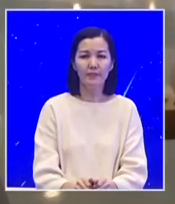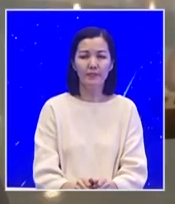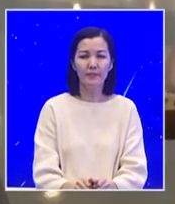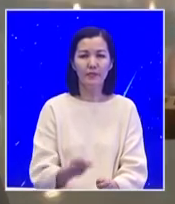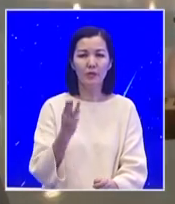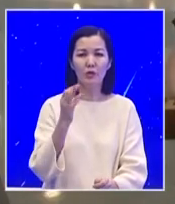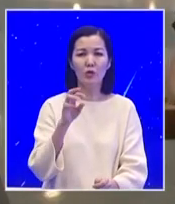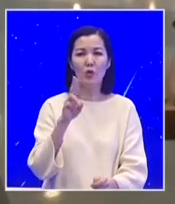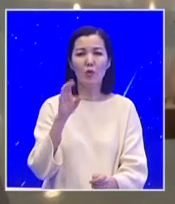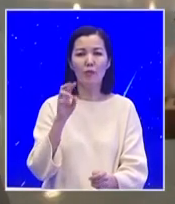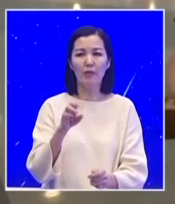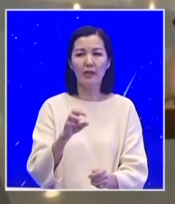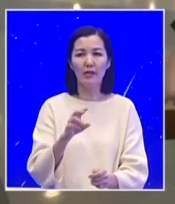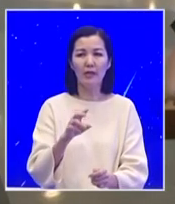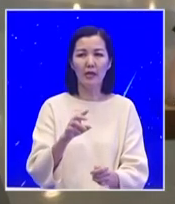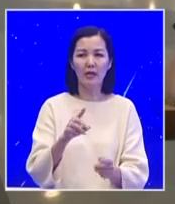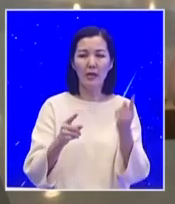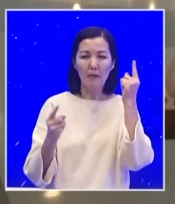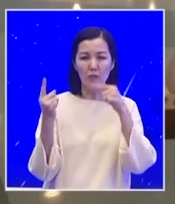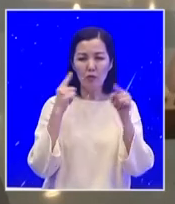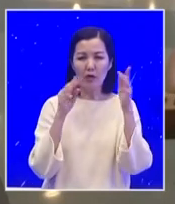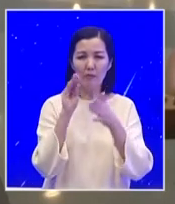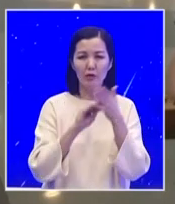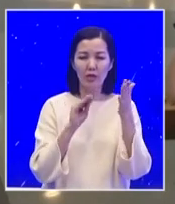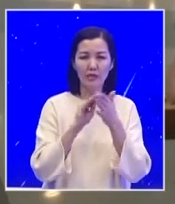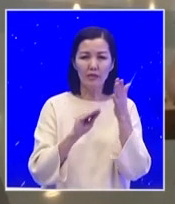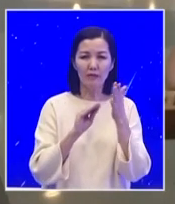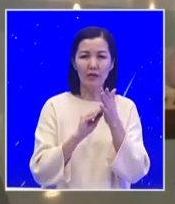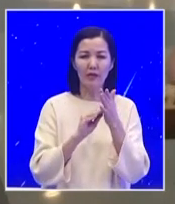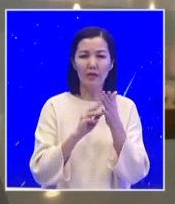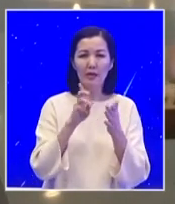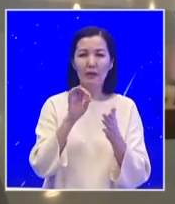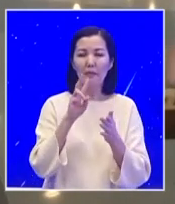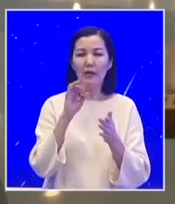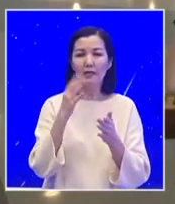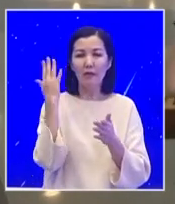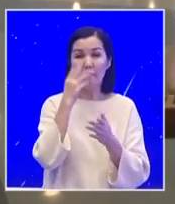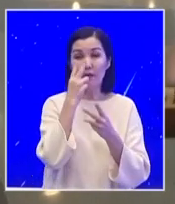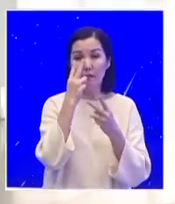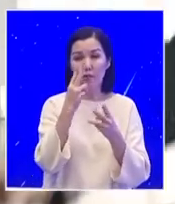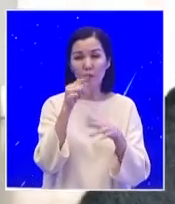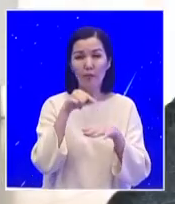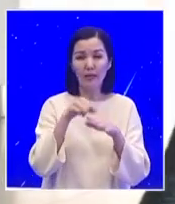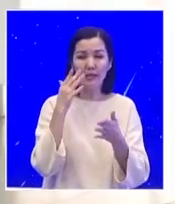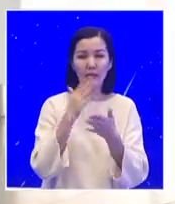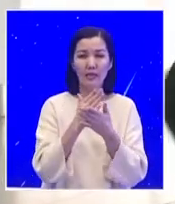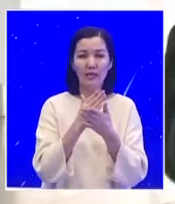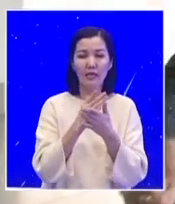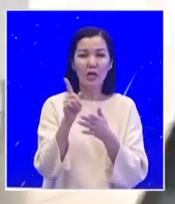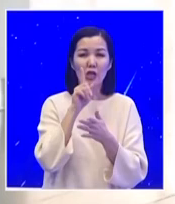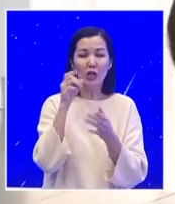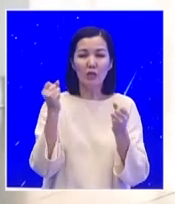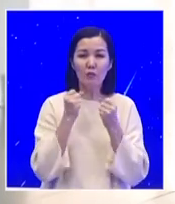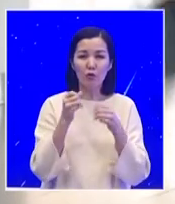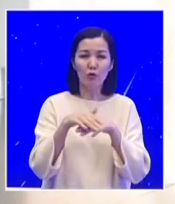Шолпан Ділдәбек қызының бұл шығарманы жазуына Бекзат Саттарханов туралы көрген деректі фильм әсер еткен. Қыршын кеткен спортшының спортқа,